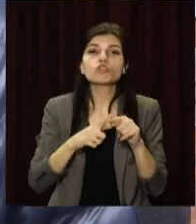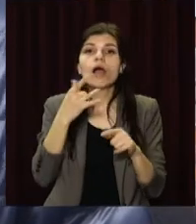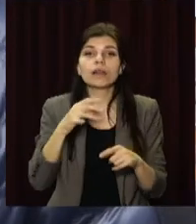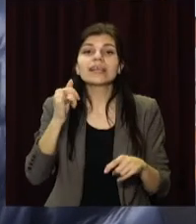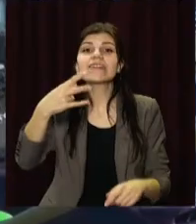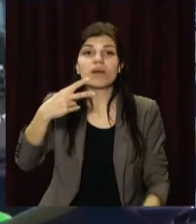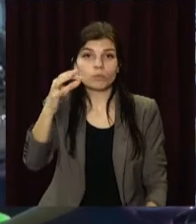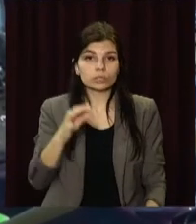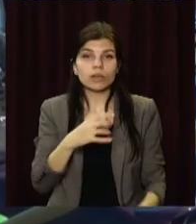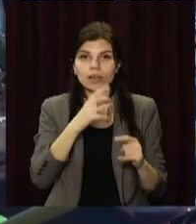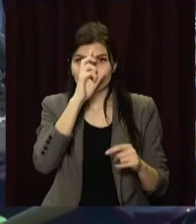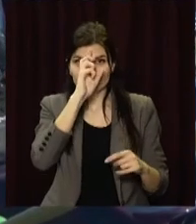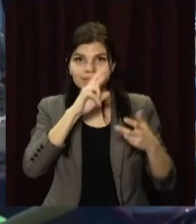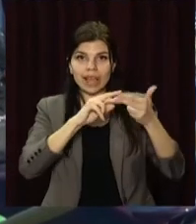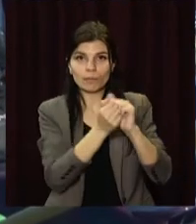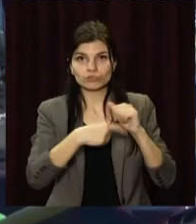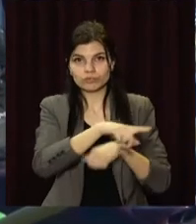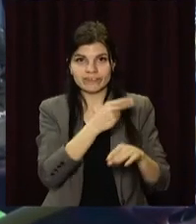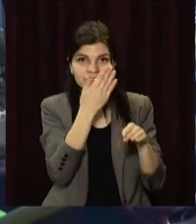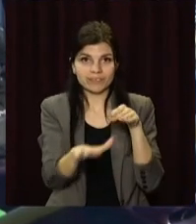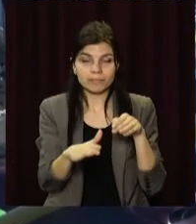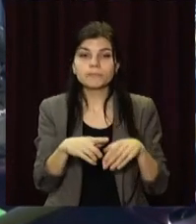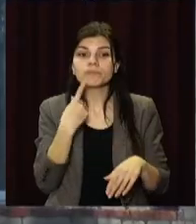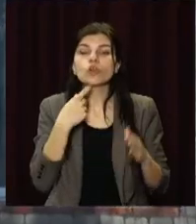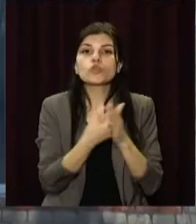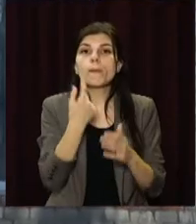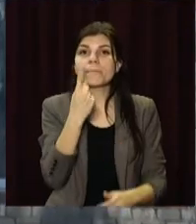виділяє город. Усі ремонтні роботи планують завершити до